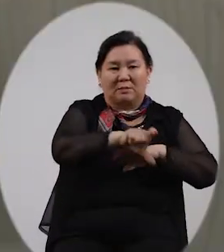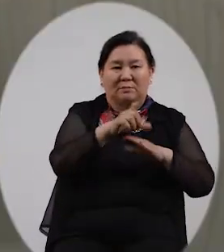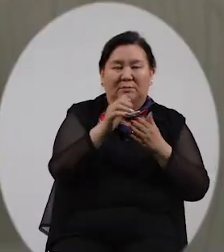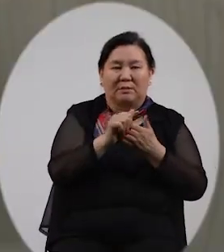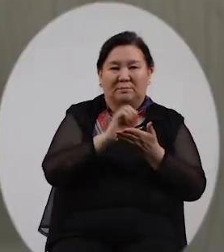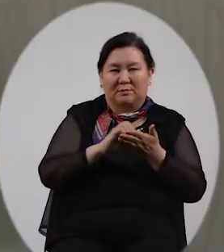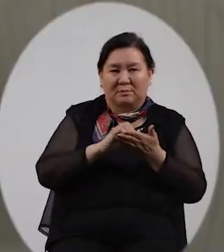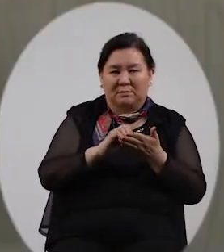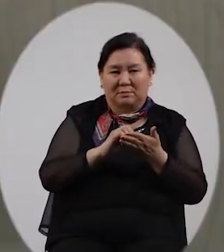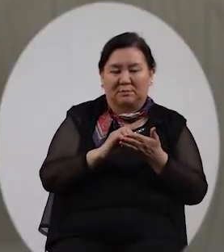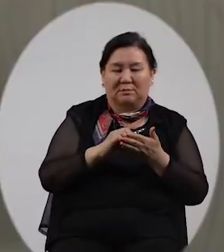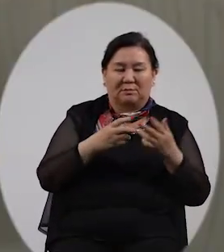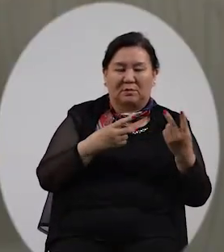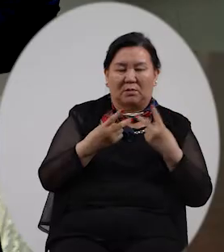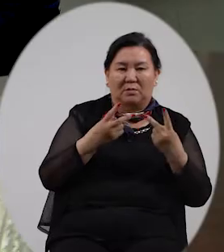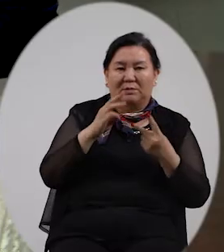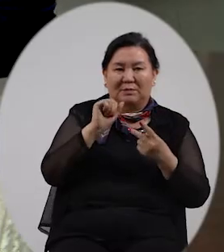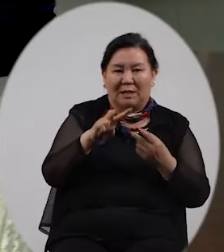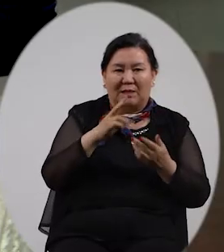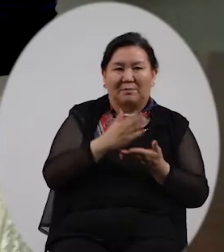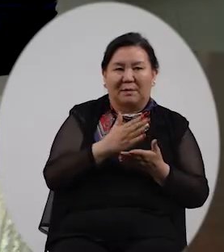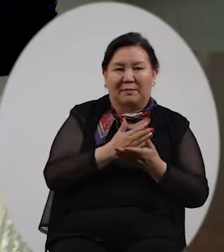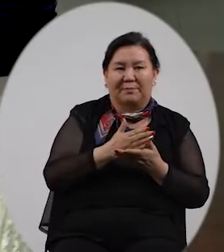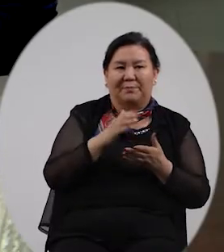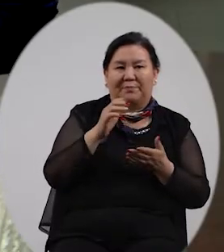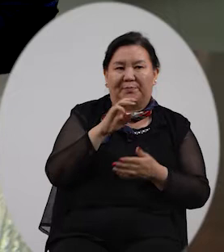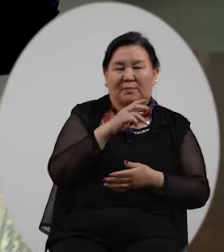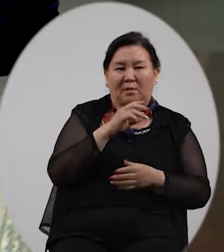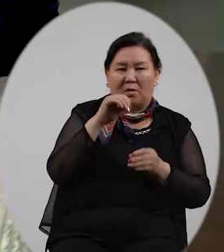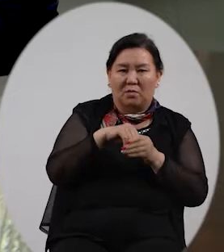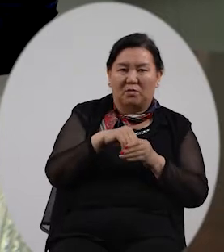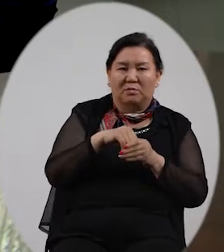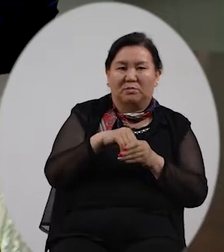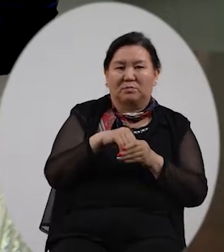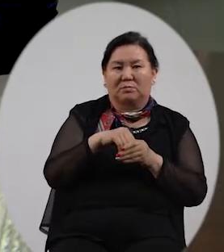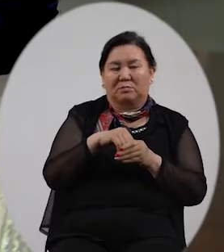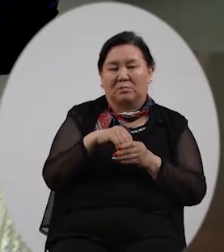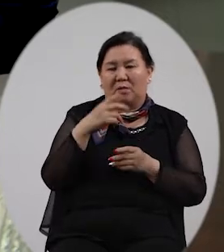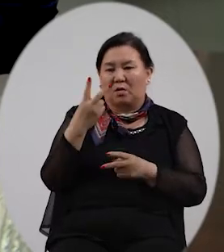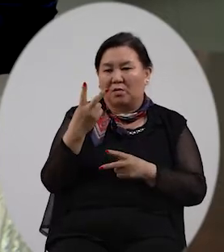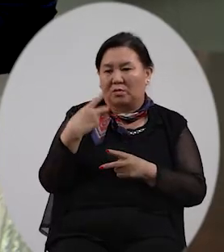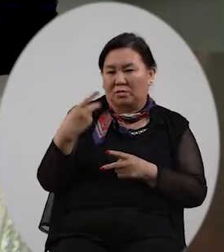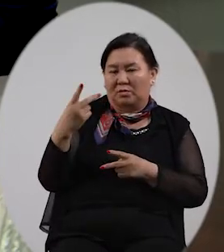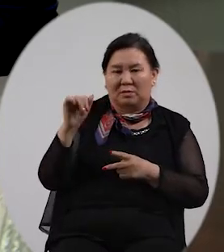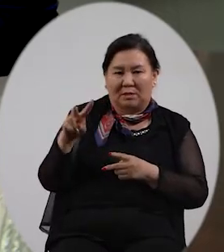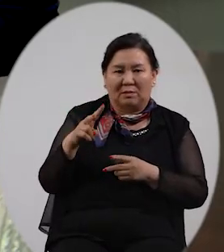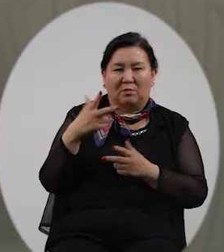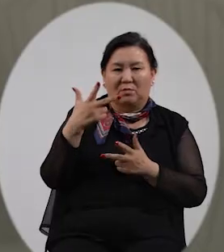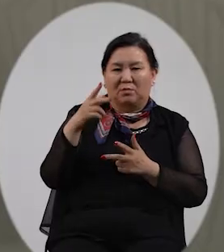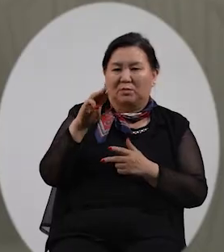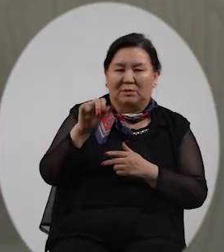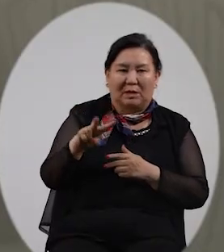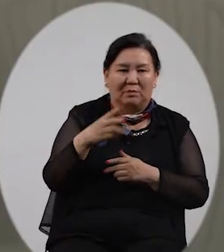оролцогч тодорхой хэмжээний талууд бол байж байгаа. Тэгэхээр энэ дээр бол яг 2 тал, 3 тал, 4 тал гэж